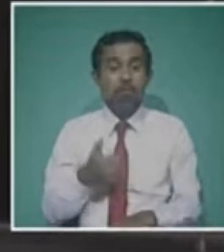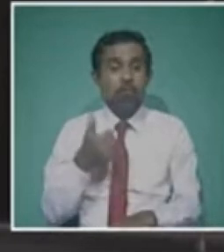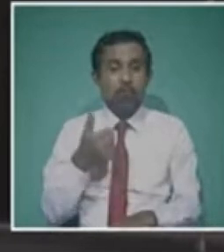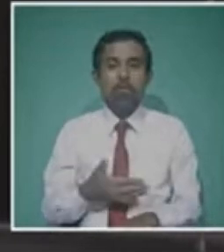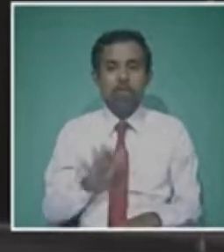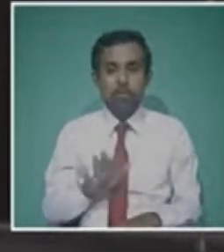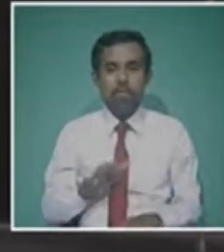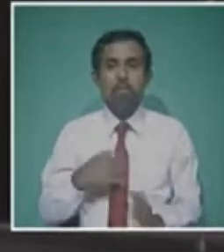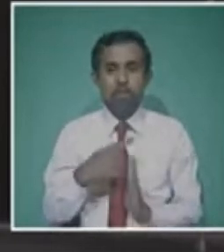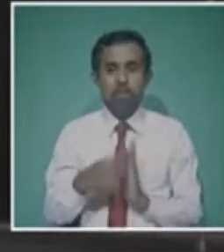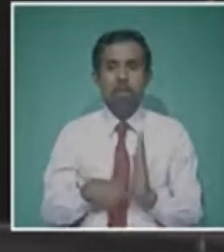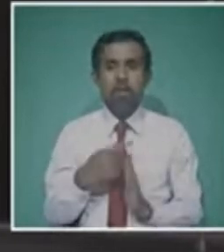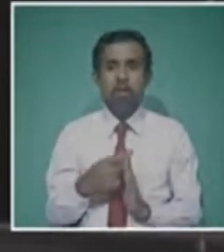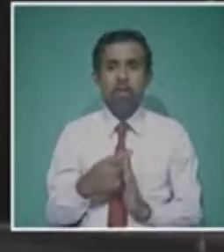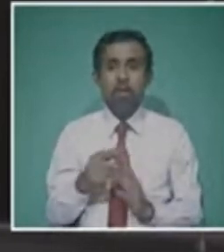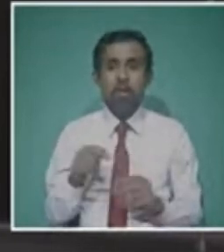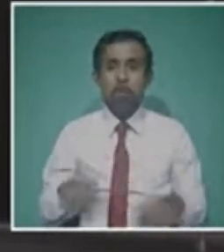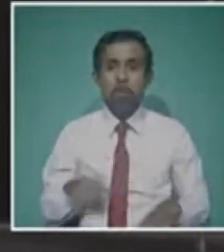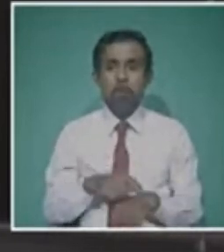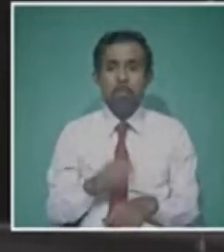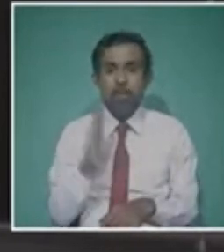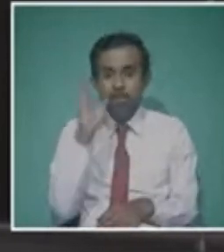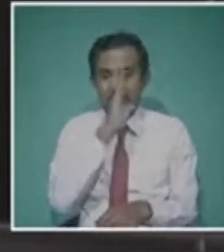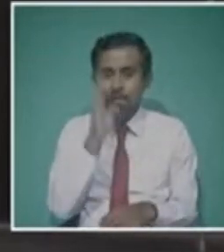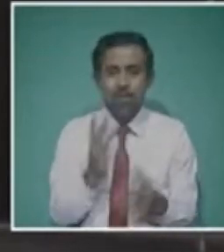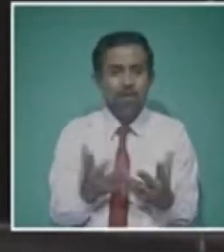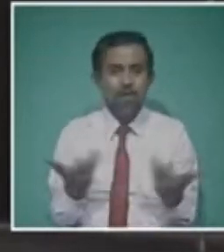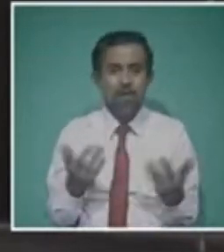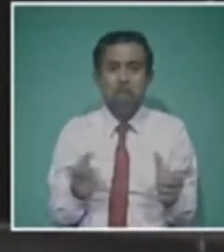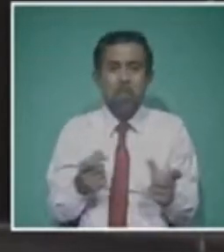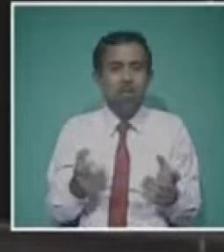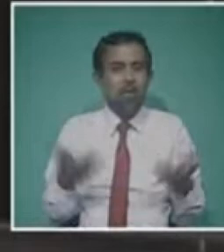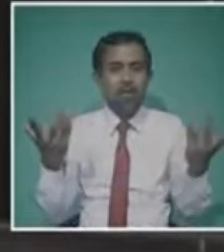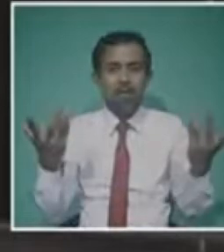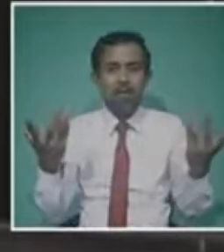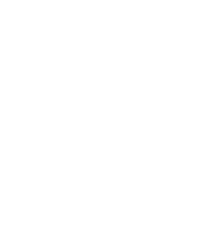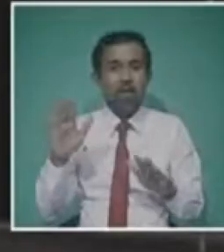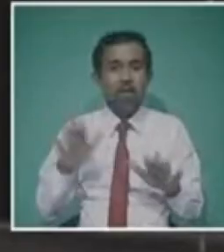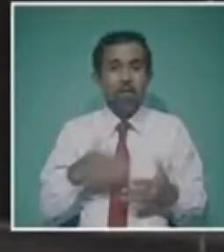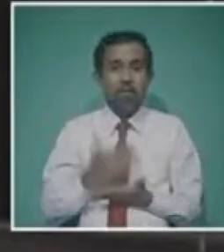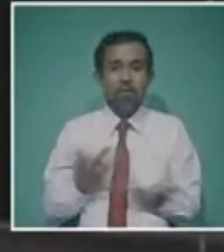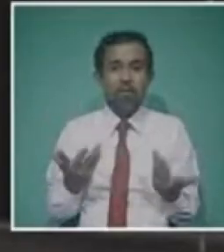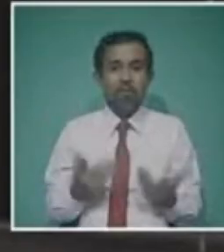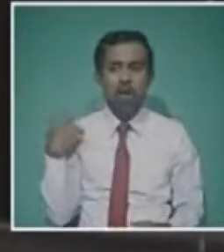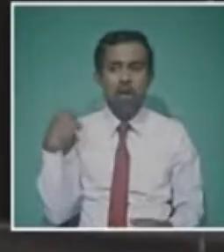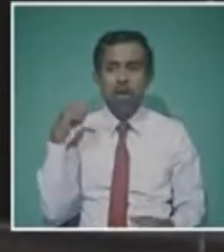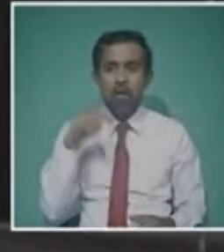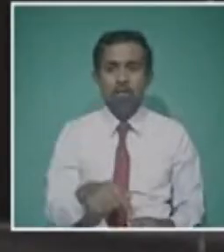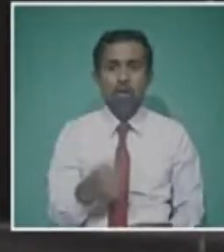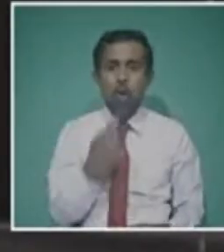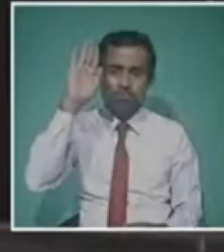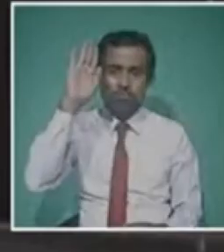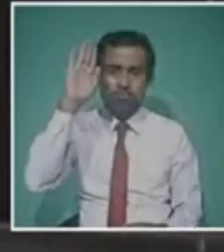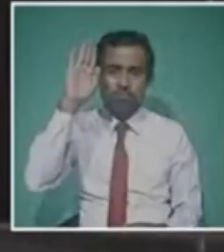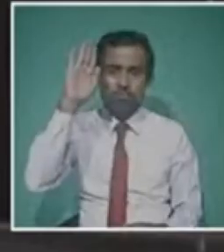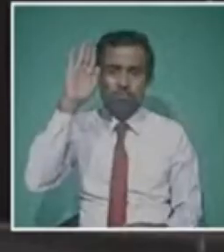යුතුයි අපේ රටේ මේ පාර හැංගෙන්නේ නැහැ බය වෙන්නේ නැහැ ඇබ්සන් වෙන්නේ නැහැ කෙරෙම ඇවිල්ලා ඔව් අත